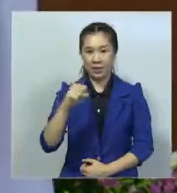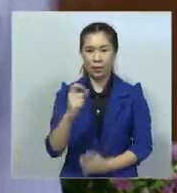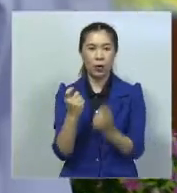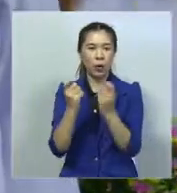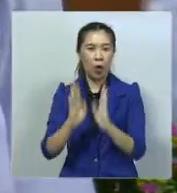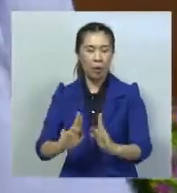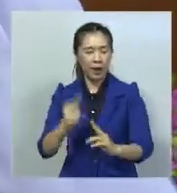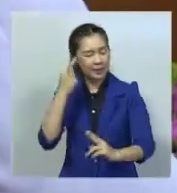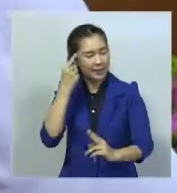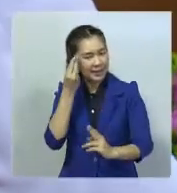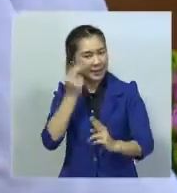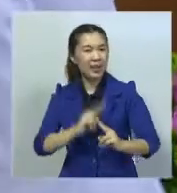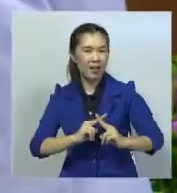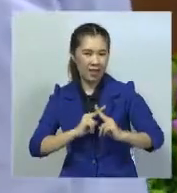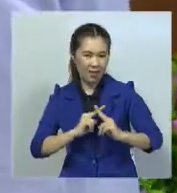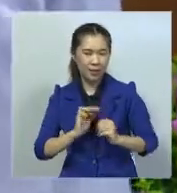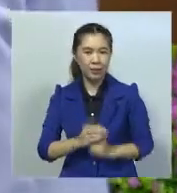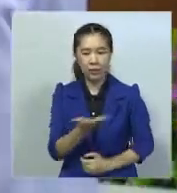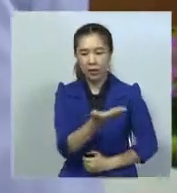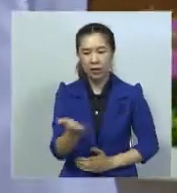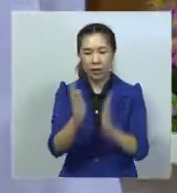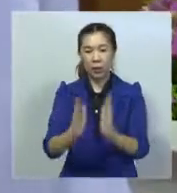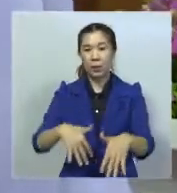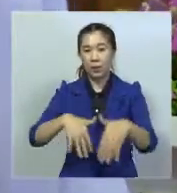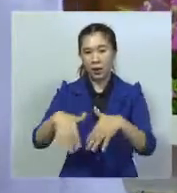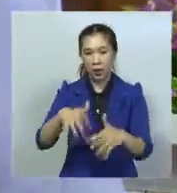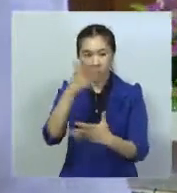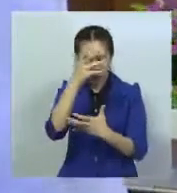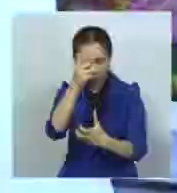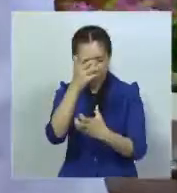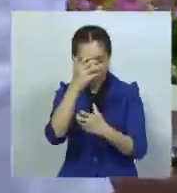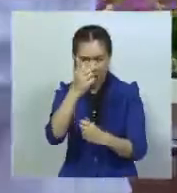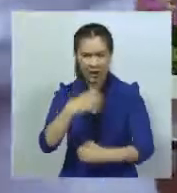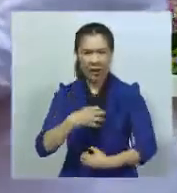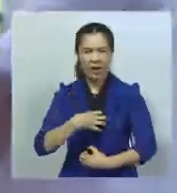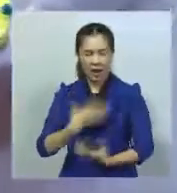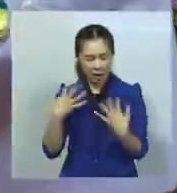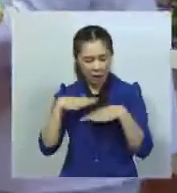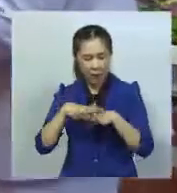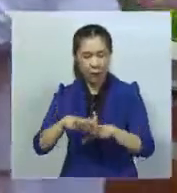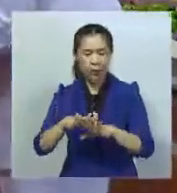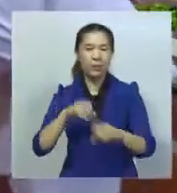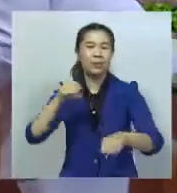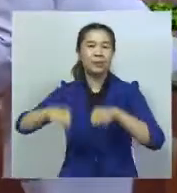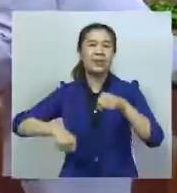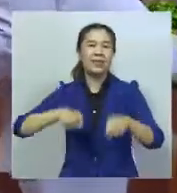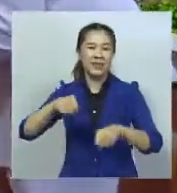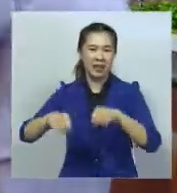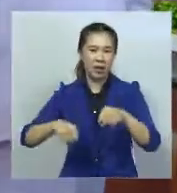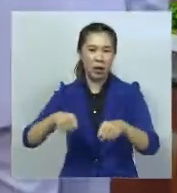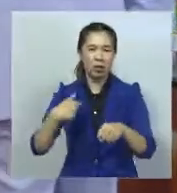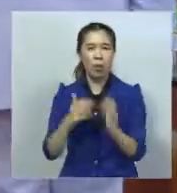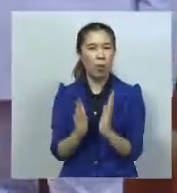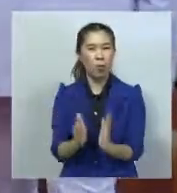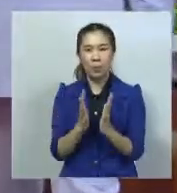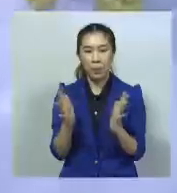องทั้งนี้มีประชาชนให้ความสนใจและมีความต้องการเข้าร่วมกิจกรรมปั่นจักรยานไบค์อุ่นไอรักเป็นจ